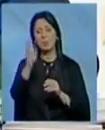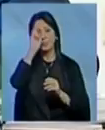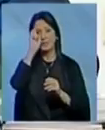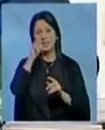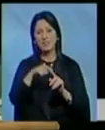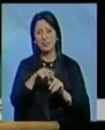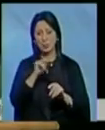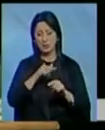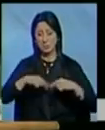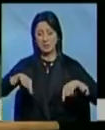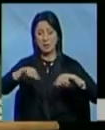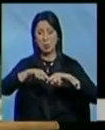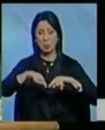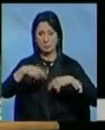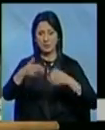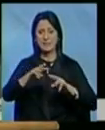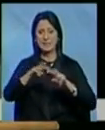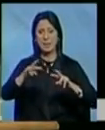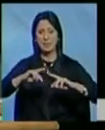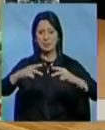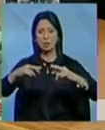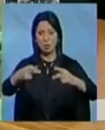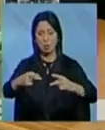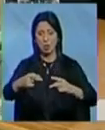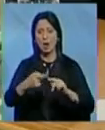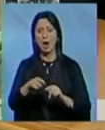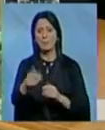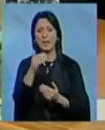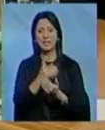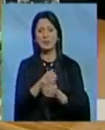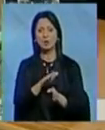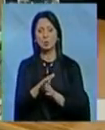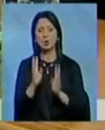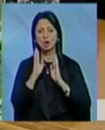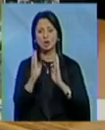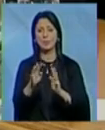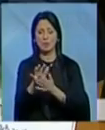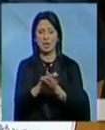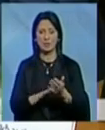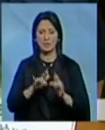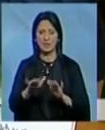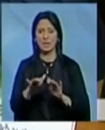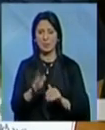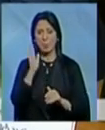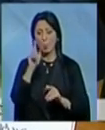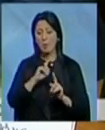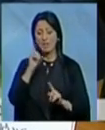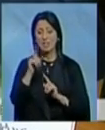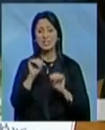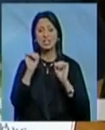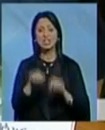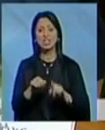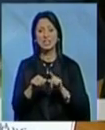მთავრობის საქვეუწყებო ორგანიზაციების გადაყვანა სამინისტროს დაქვემდებარებაში. ამ ეტაპზე ისინი სრული შემადგენლობით განაგრძობენ საქმიანობას. მომავალი წლიდან